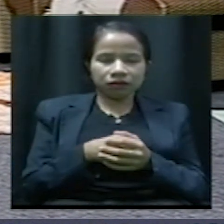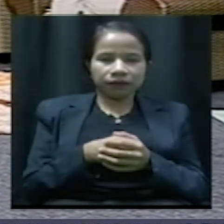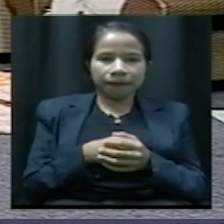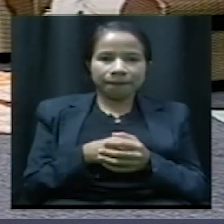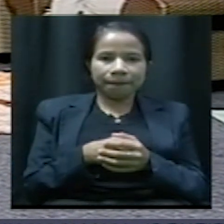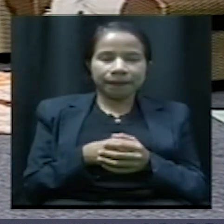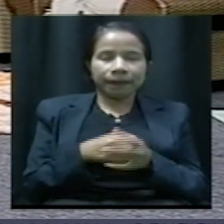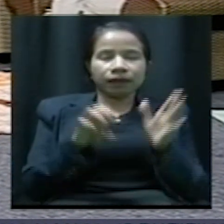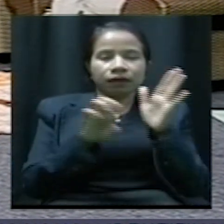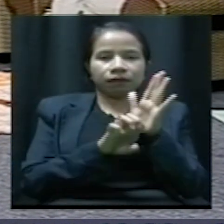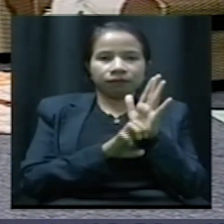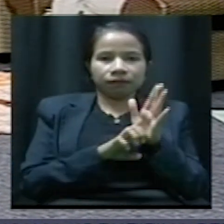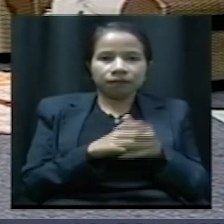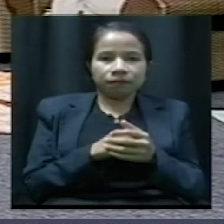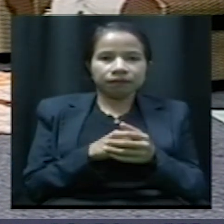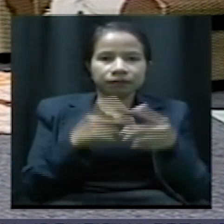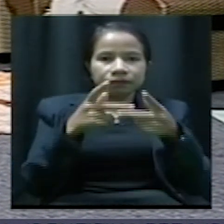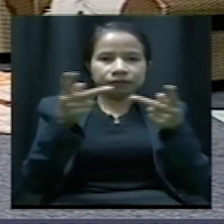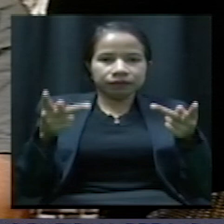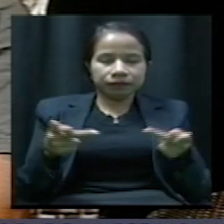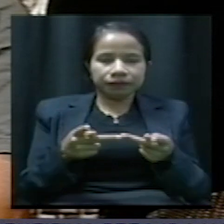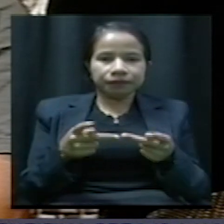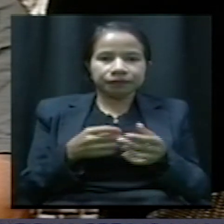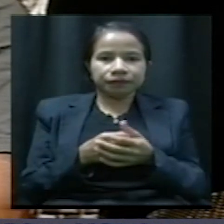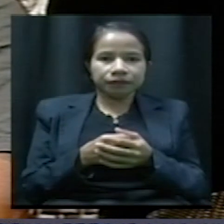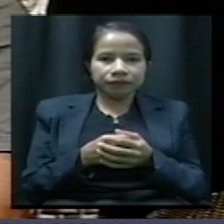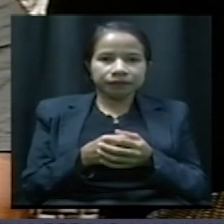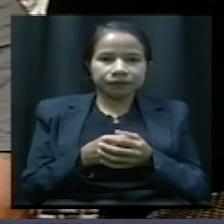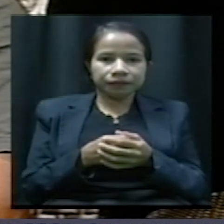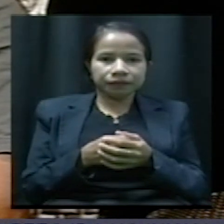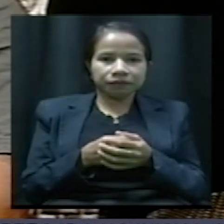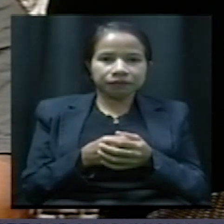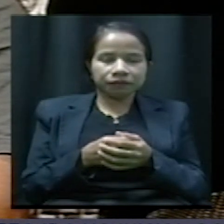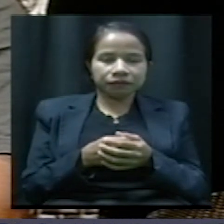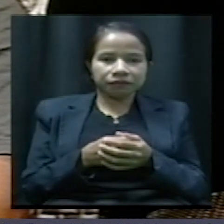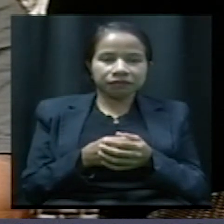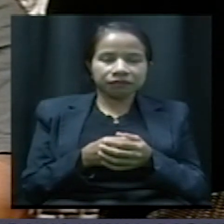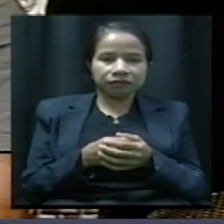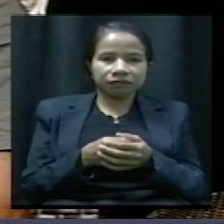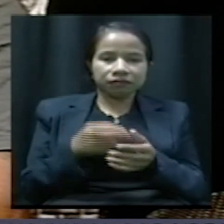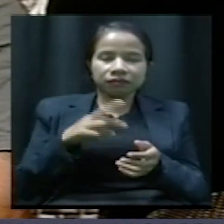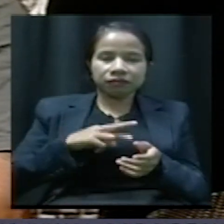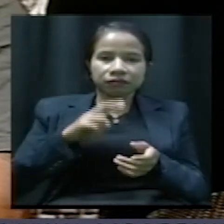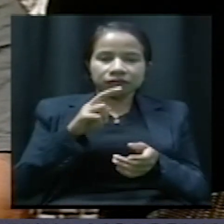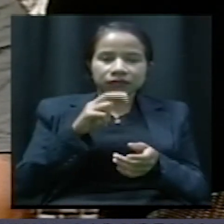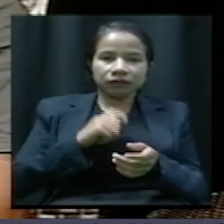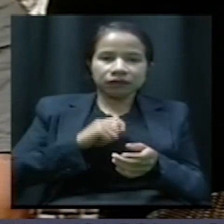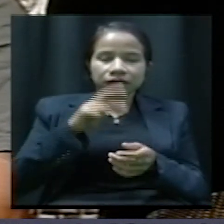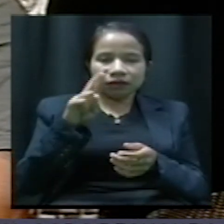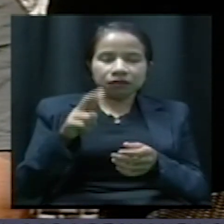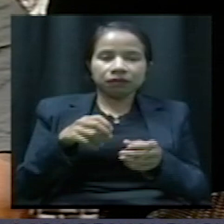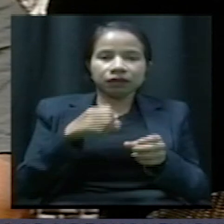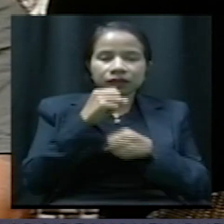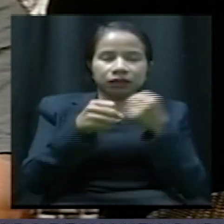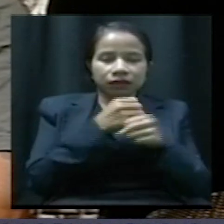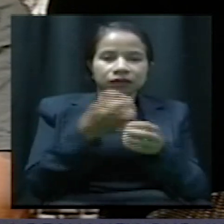ne exemplo ida centro pur enquanto tinang logi dana mai be se